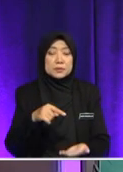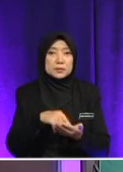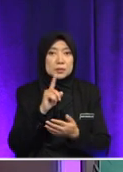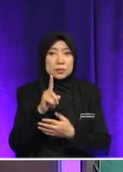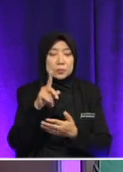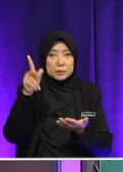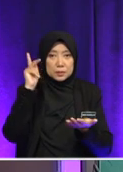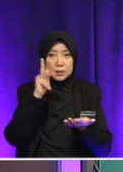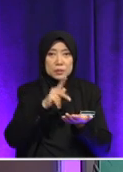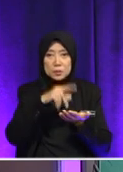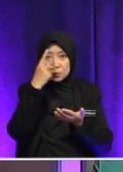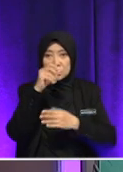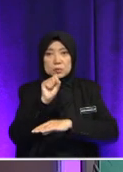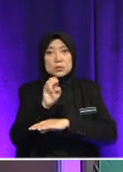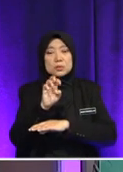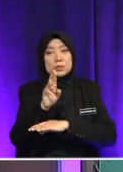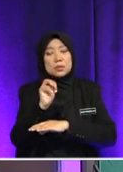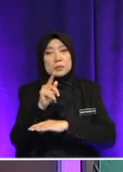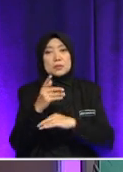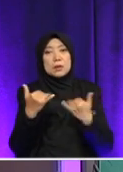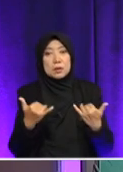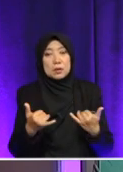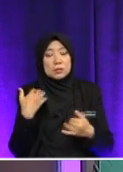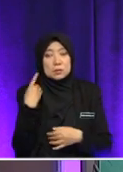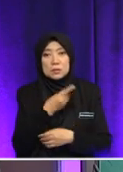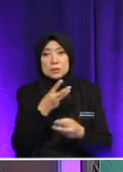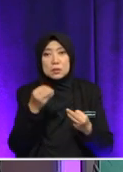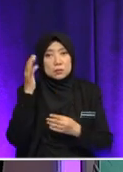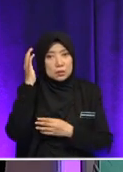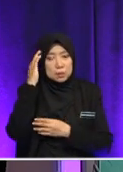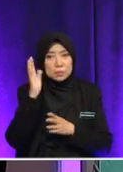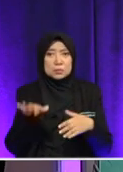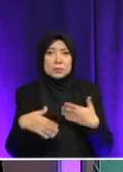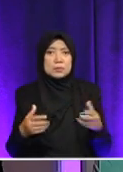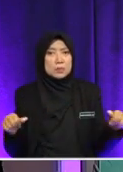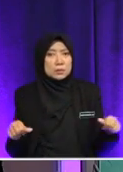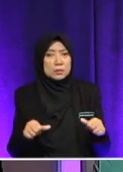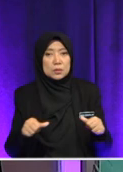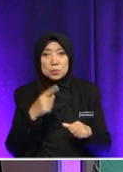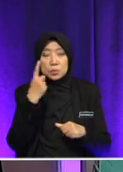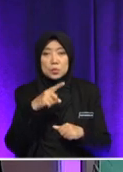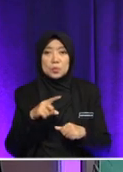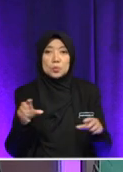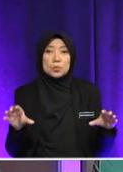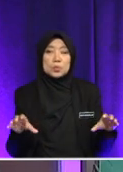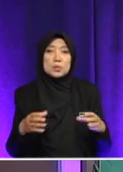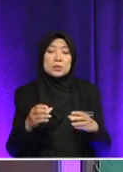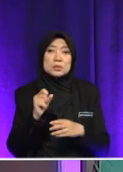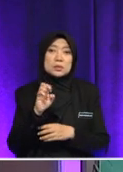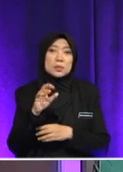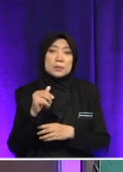pengenalan bagi serambi sekarang kita tahu pula aplikasi penggunaan serambi dalam kehidupan